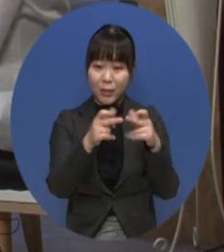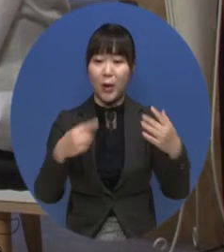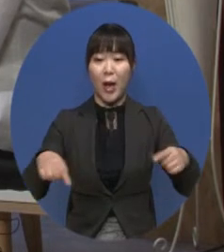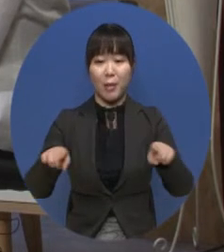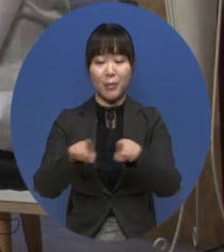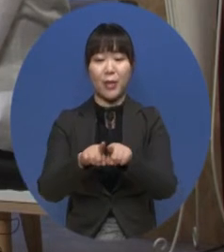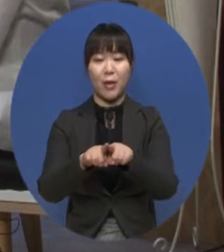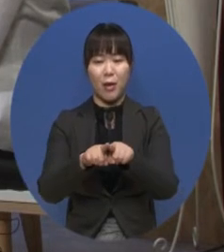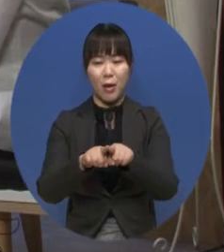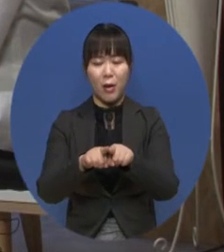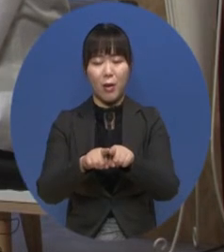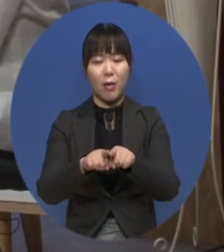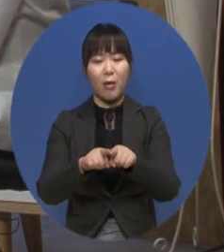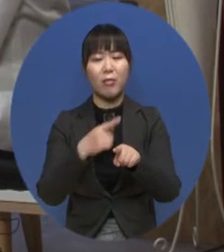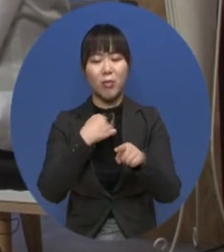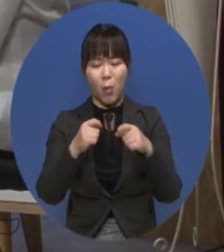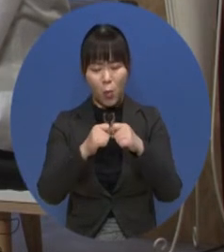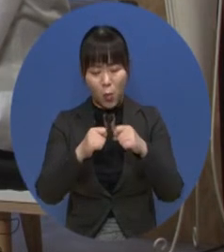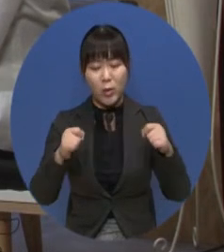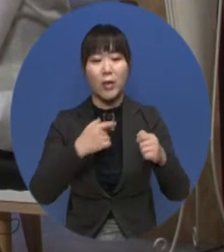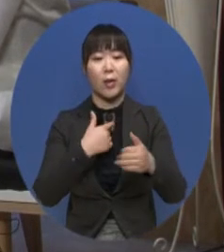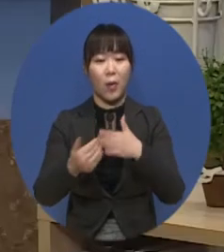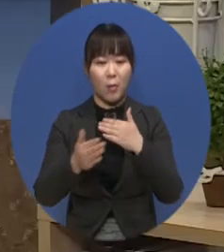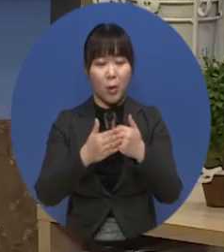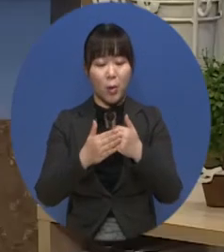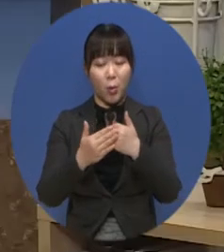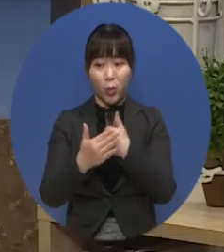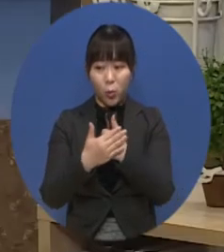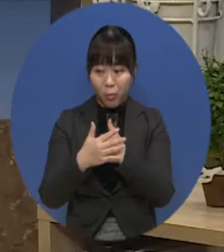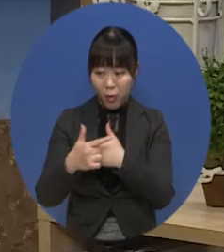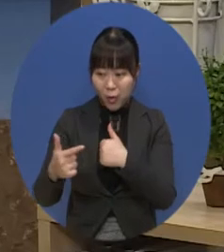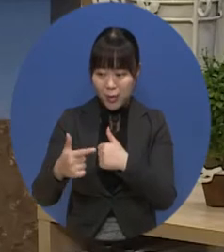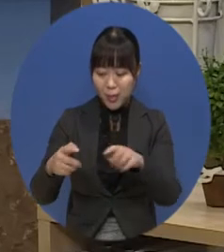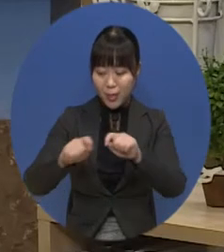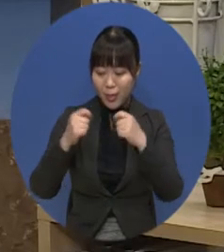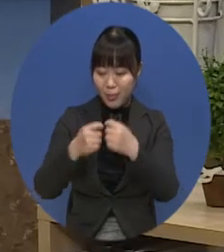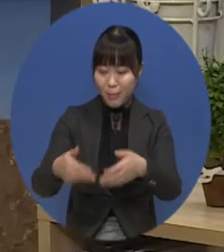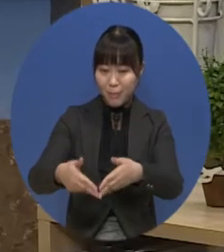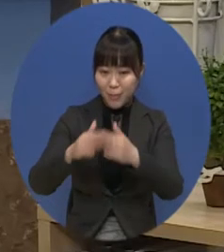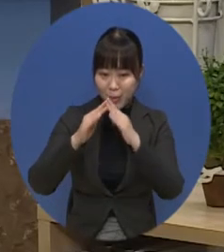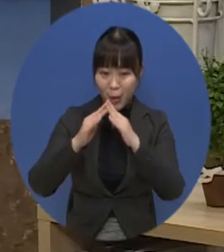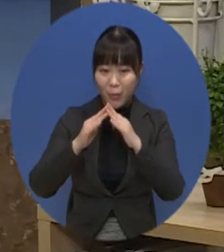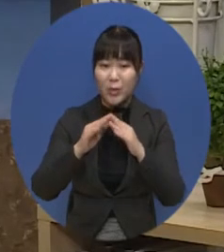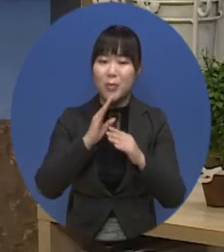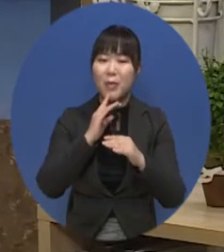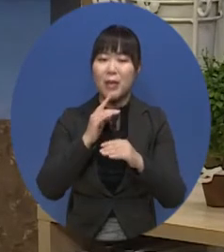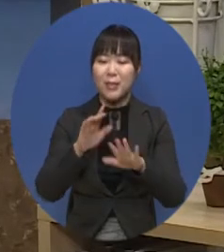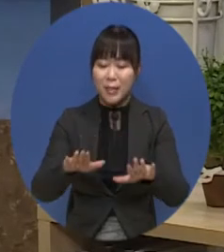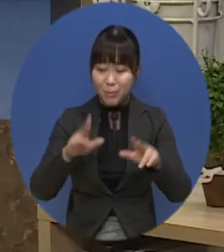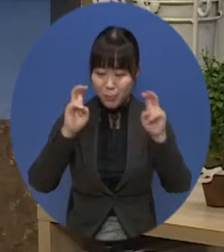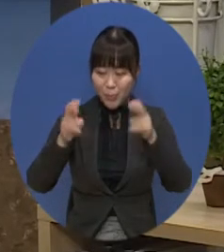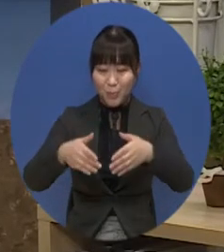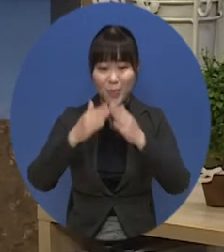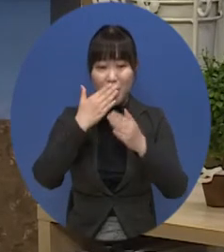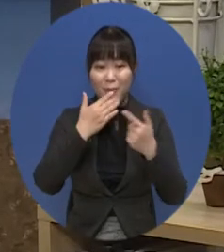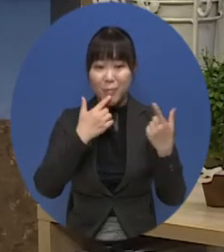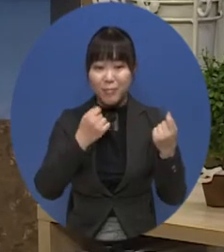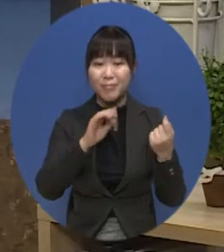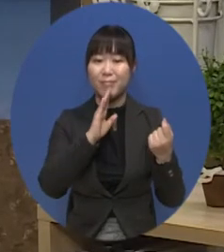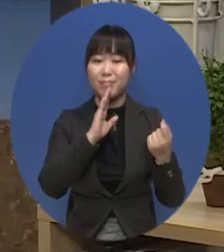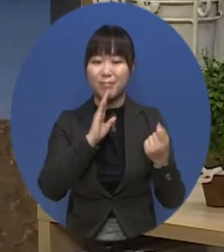함께 해온 오랜 그 경력이 네. 또 도움이 돼서 네. 이렇게 팀을 꾸릴 수 있었고 네, 지금 소소한 소통이 있을 네. 수 있었던 네.